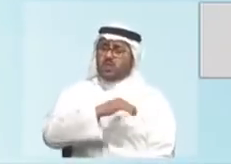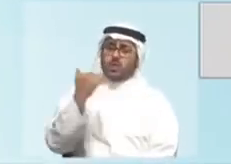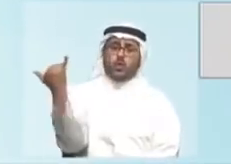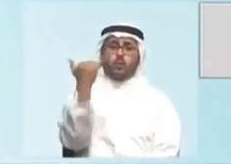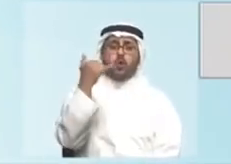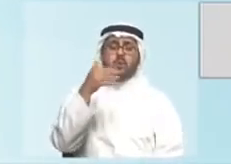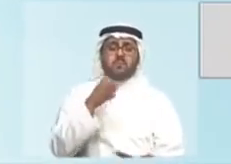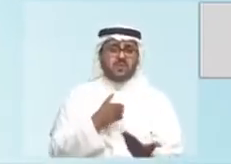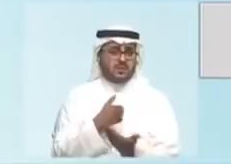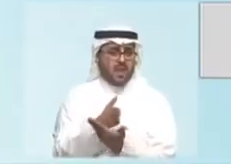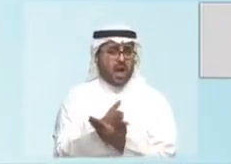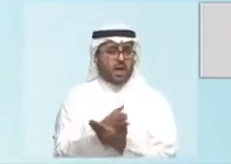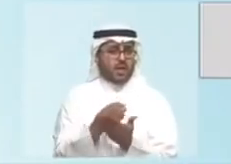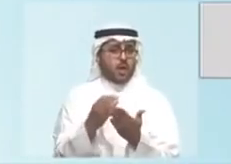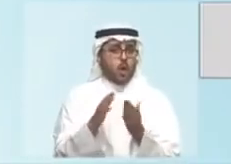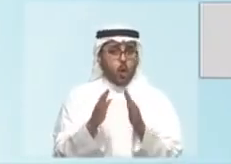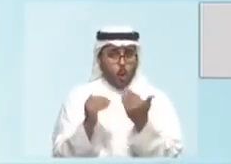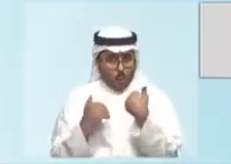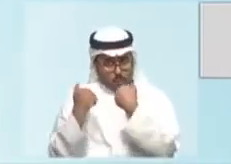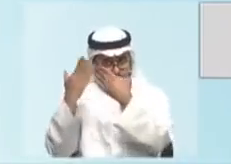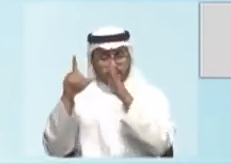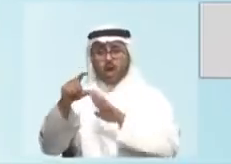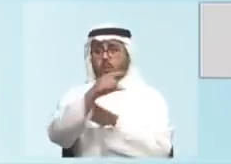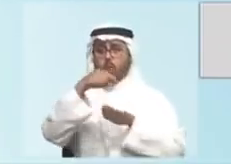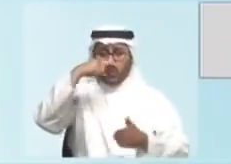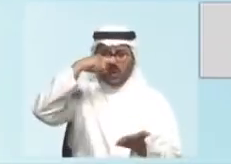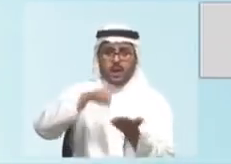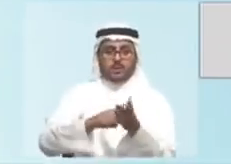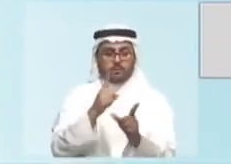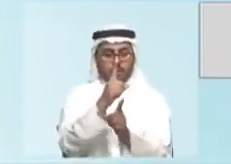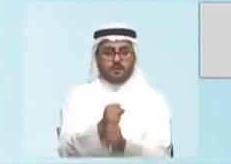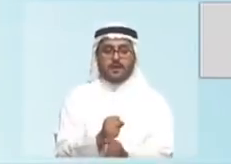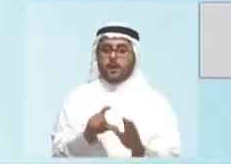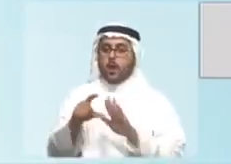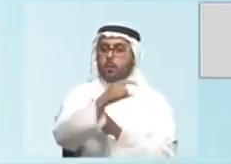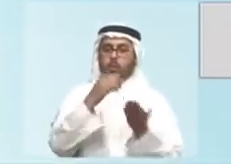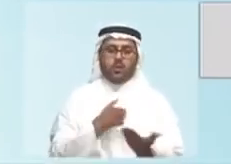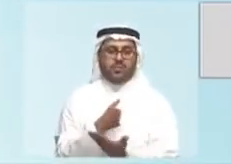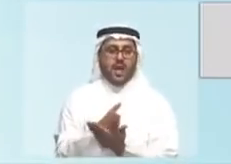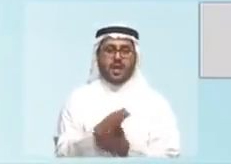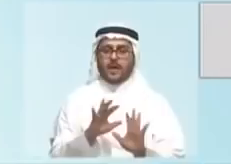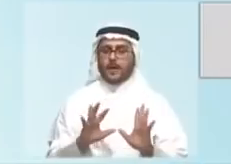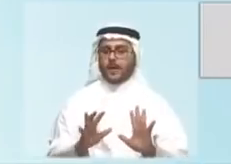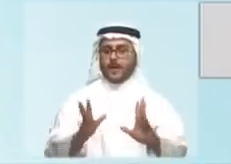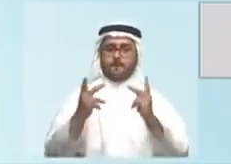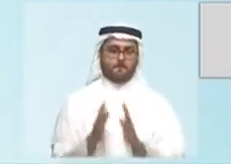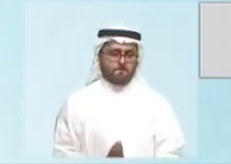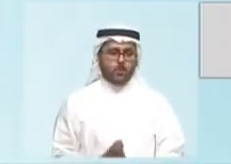قضية داخلية وخارجية، قضية داخلية